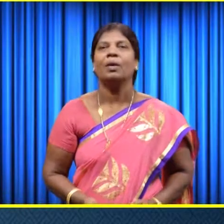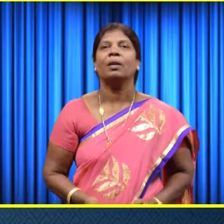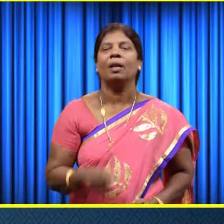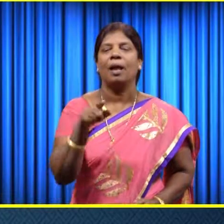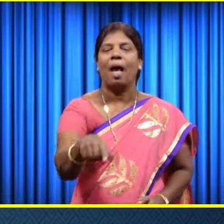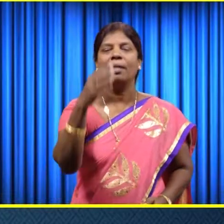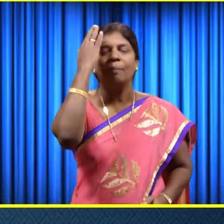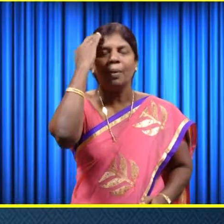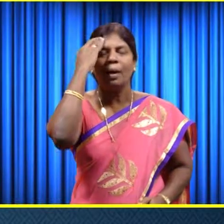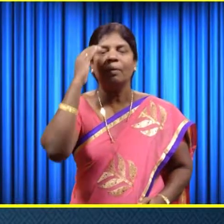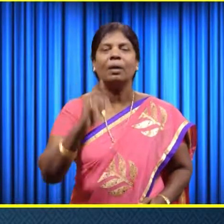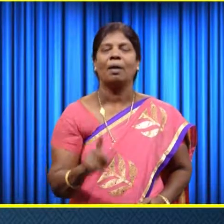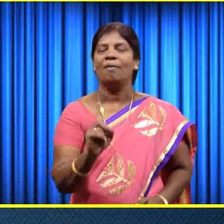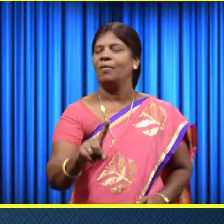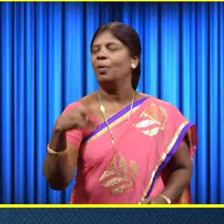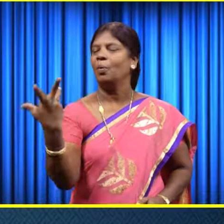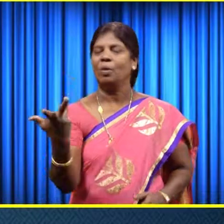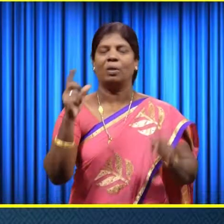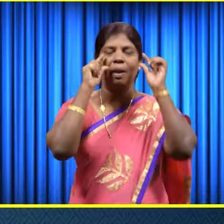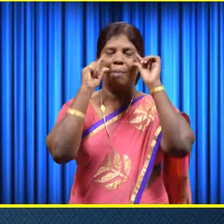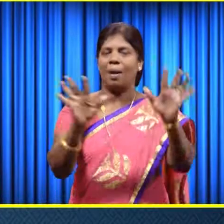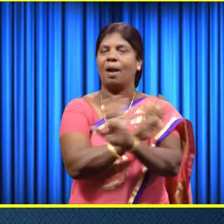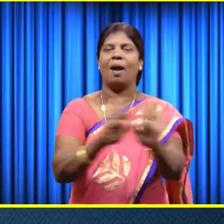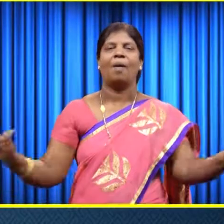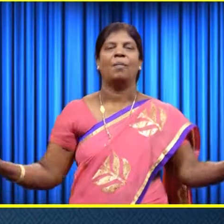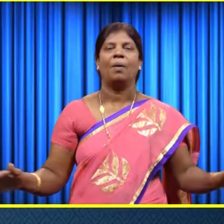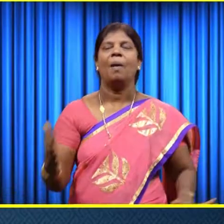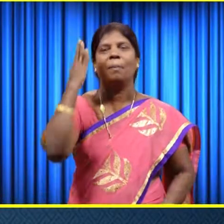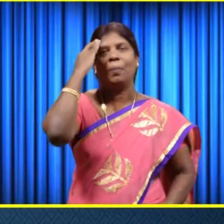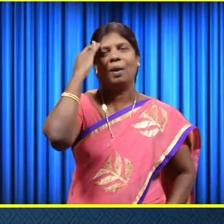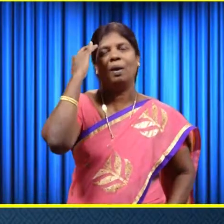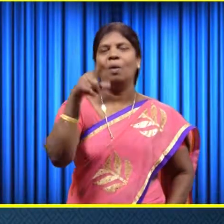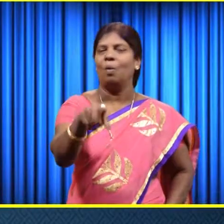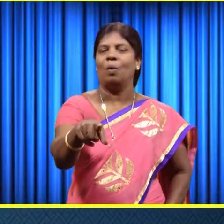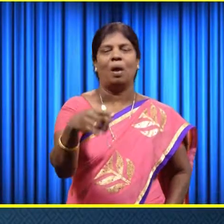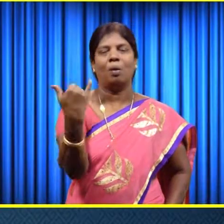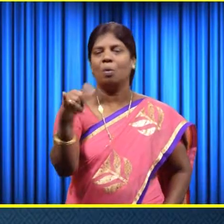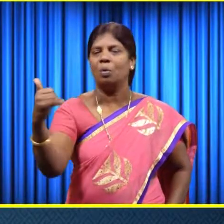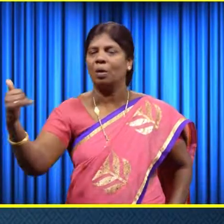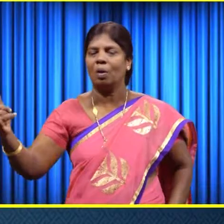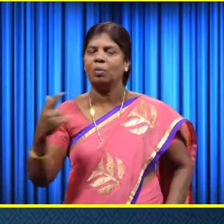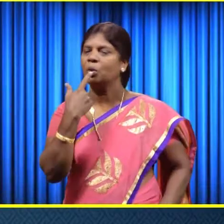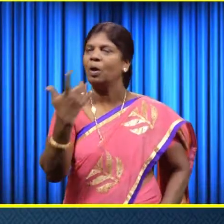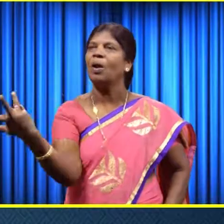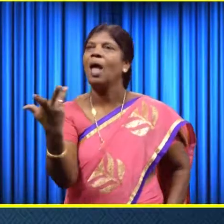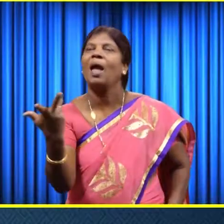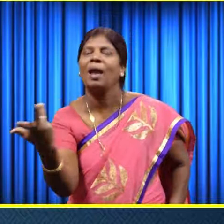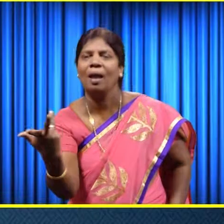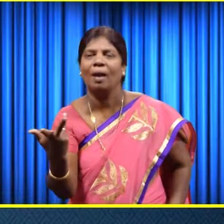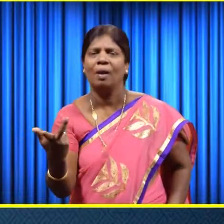ஸ்திரீயை தவிர வேறு ஒருவரையும் காணாமல், ஸ்திரீயே, உன்மேல் குற்றம் சாட்டினவர்கள்